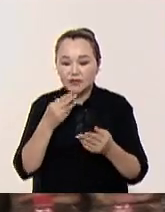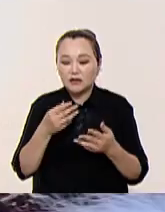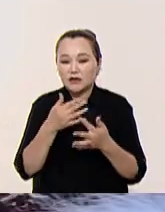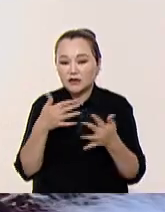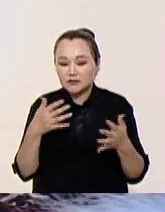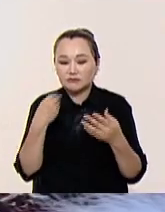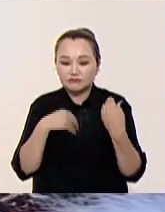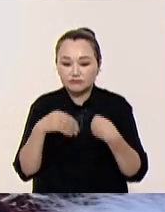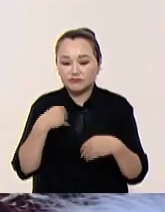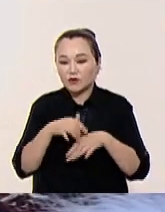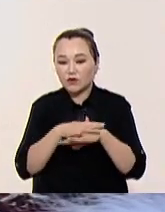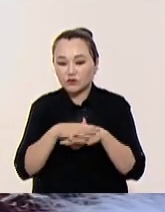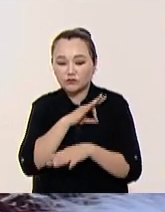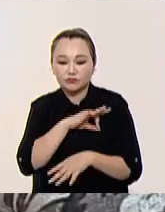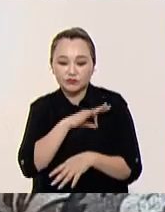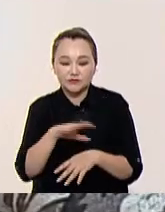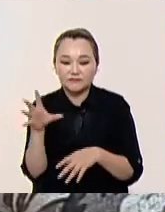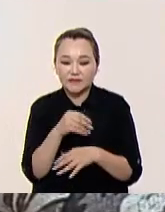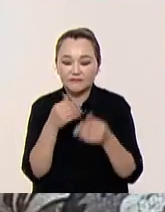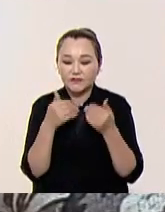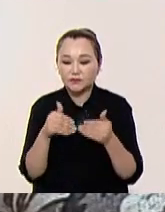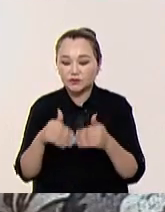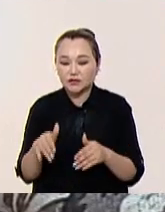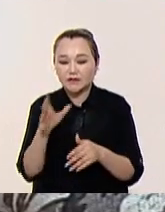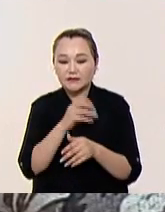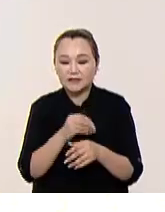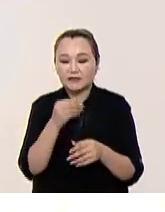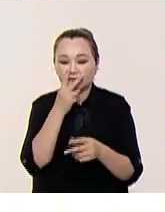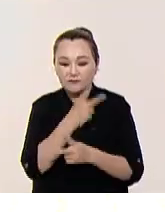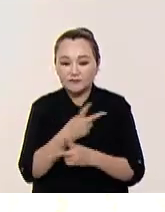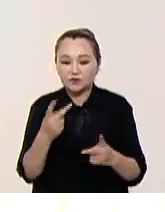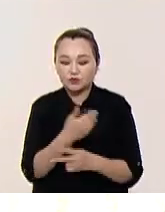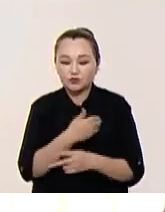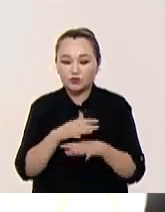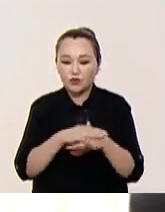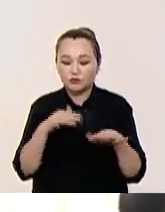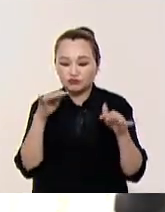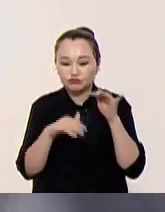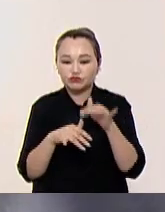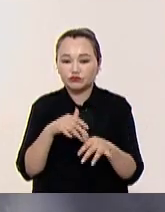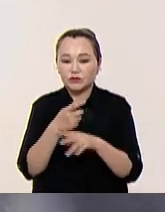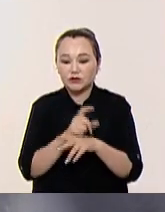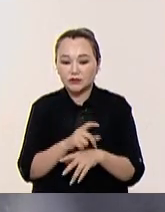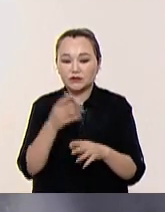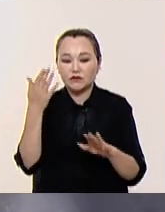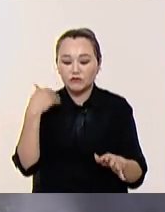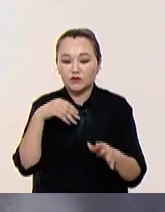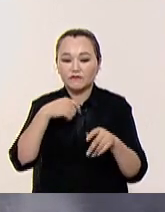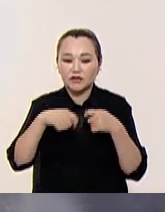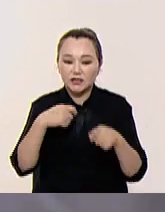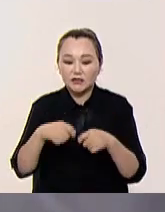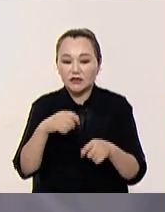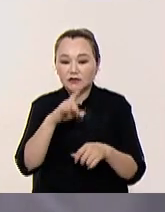киім-кешек және халық тұтынатын тауарлар шығарылған. Қазғатар қойылған өнімдерді көруге қала тұрғындары ағылып жатыр. Шараға көптен бері нарықта жүрген